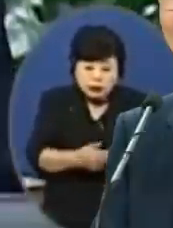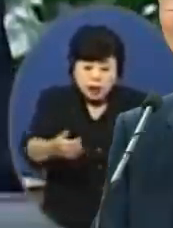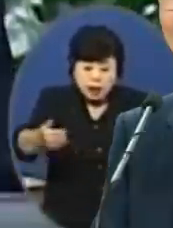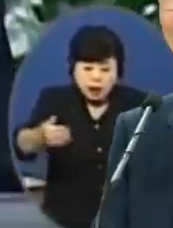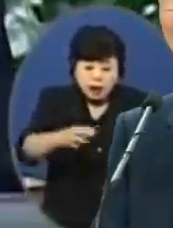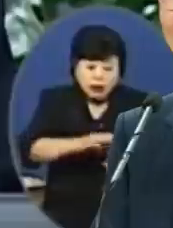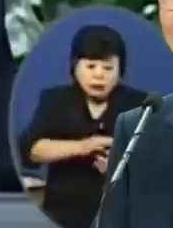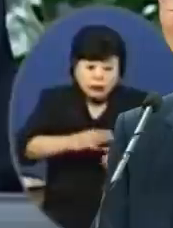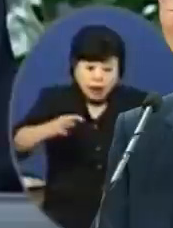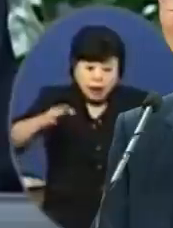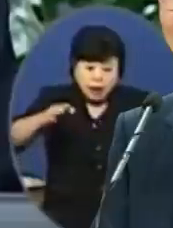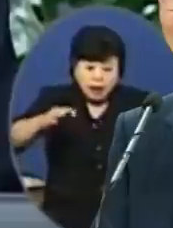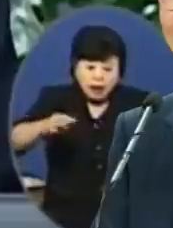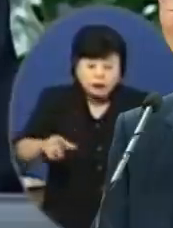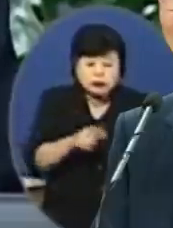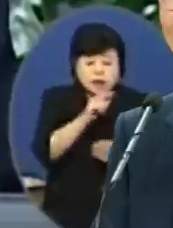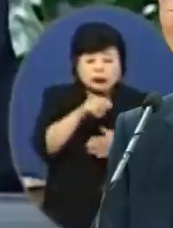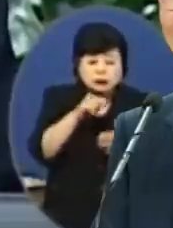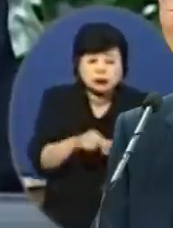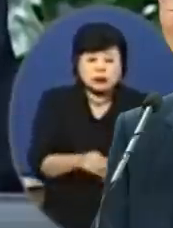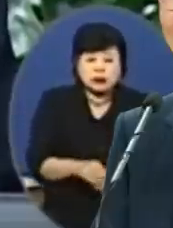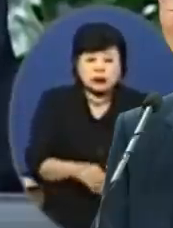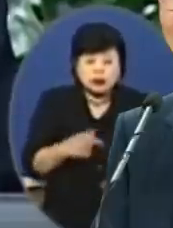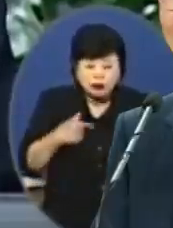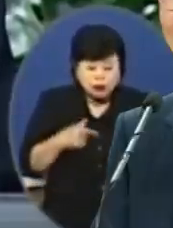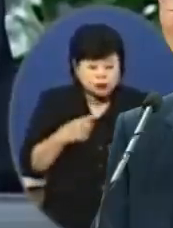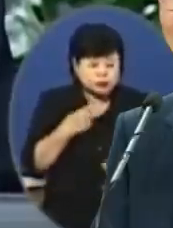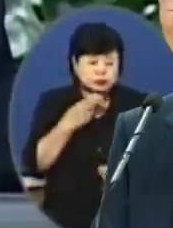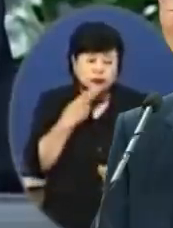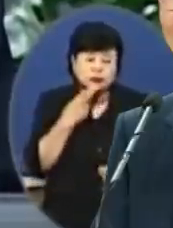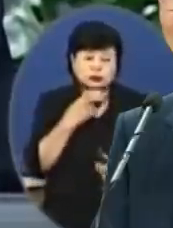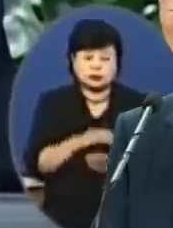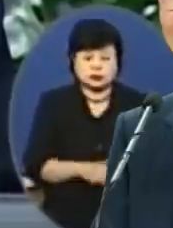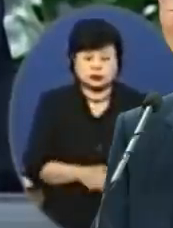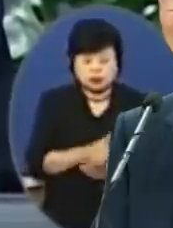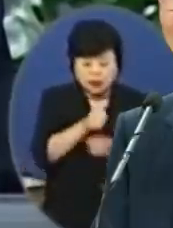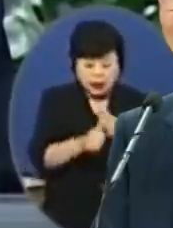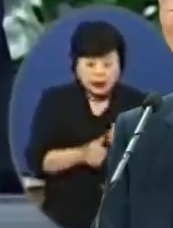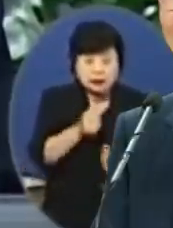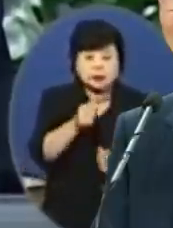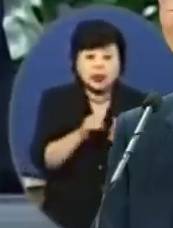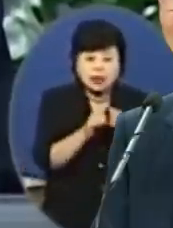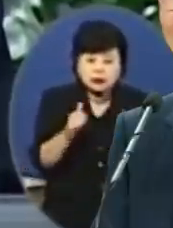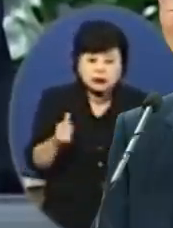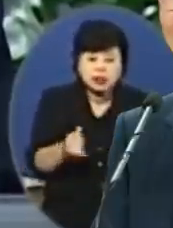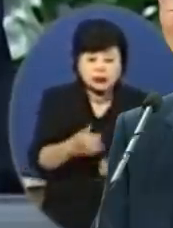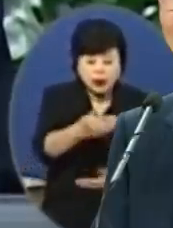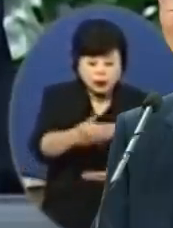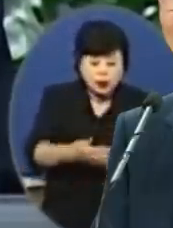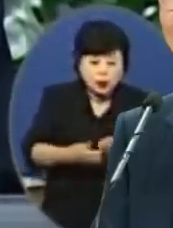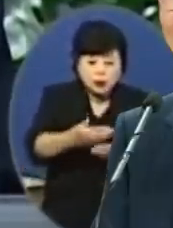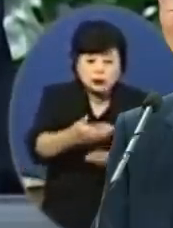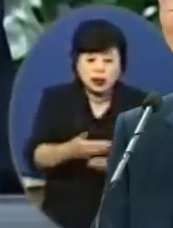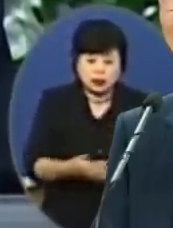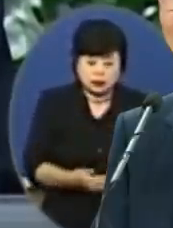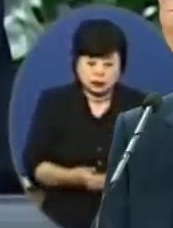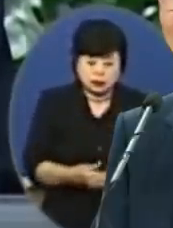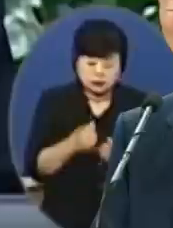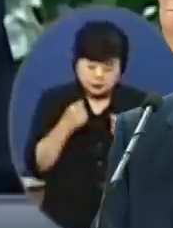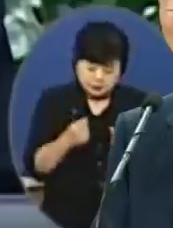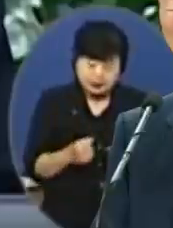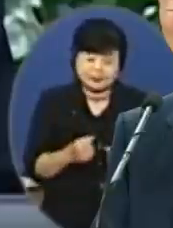교통이 없었으면 우리의 삶 속에 어디에 기쁨을 얻을 수가 있는 것입니까? 하나님과 사람의 교제를 나누며